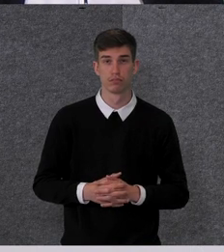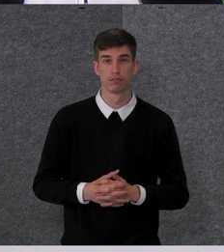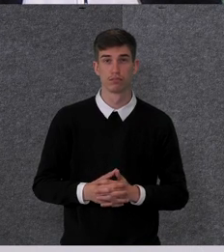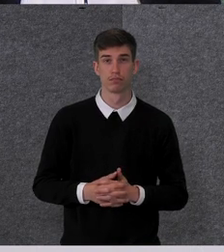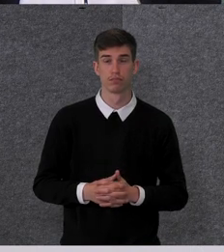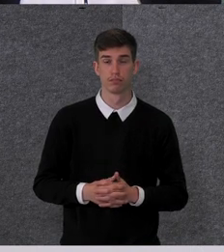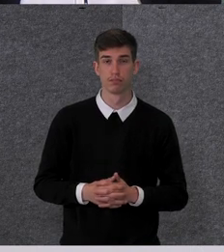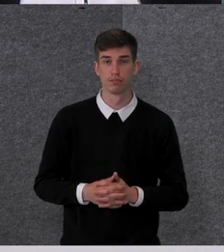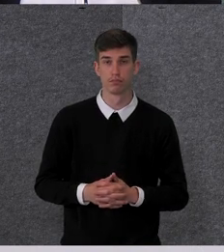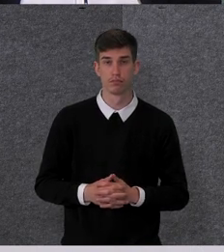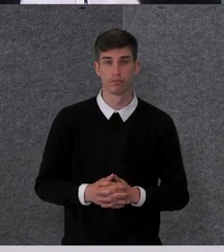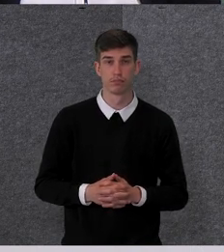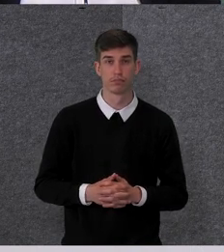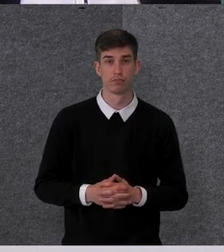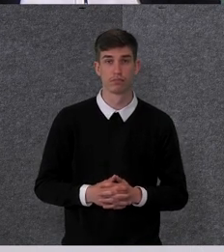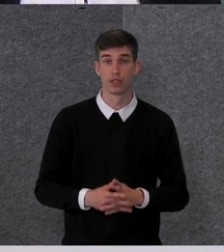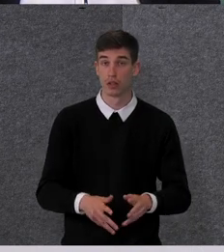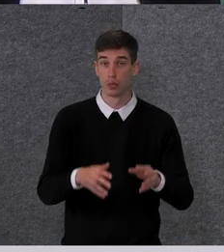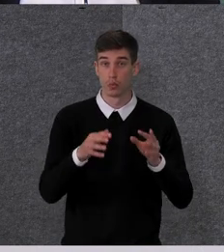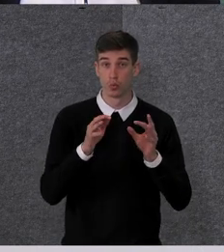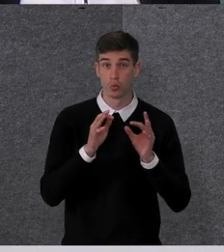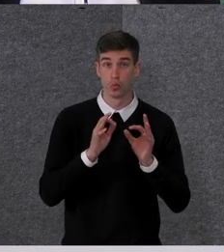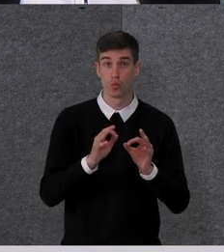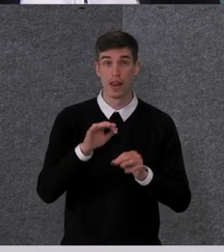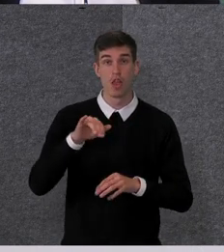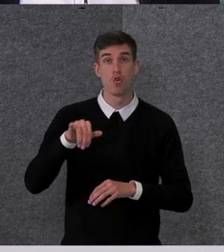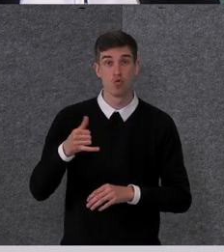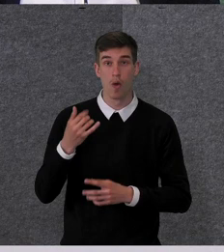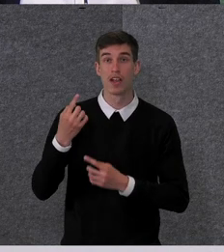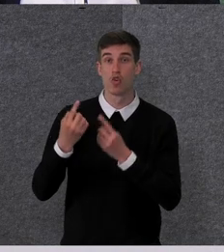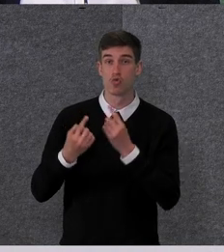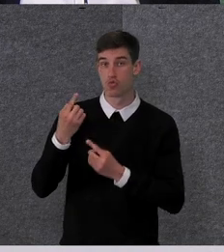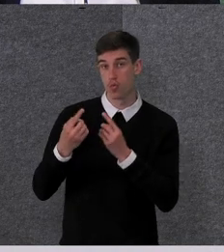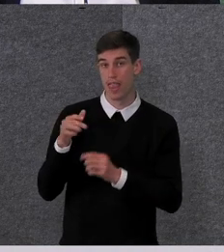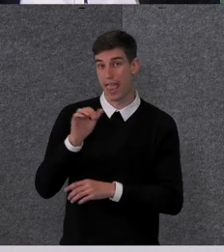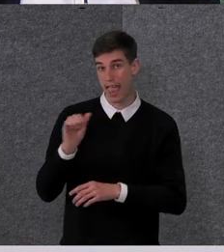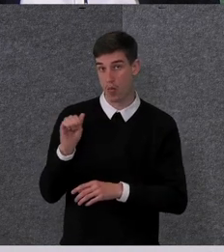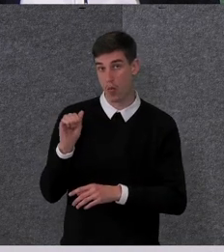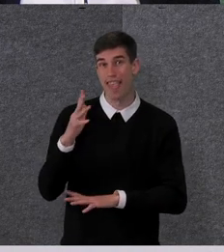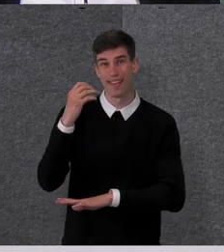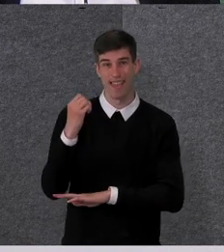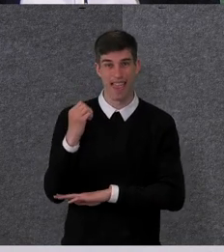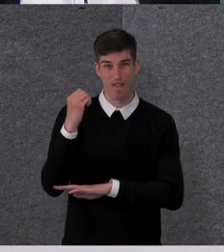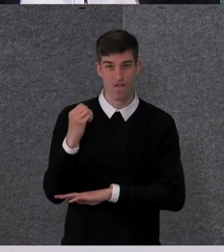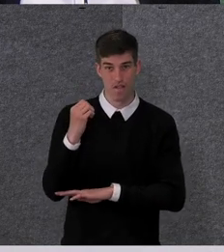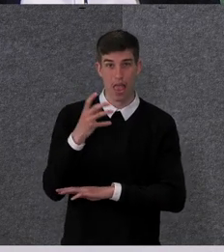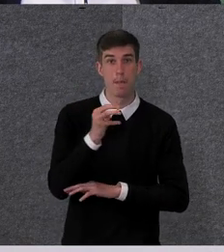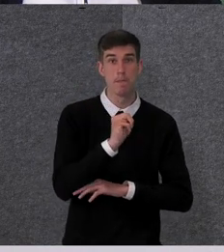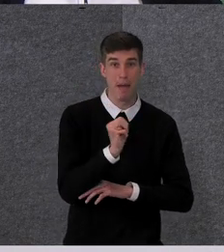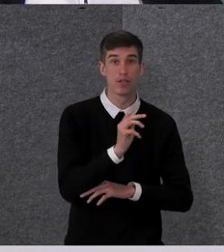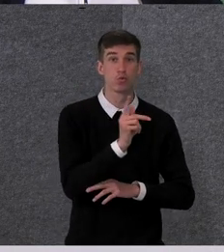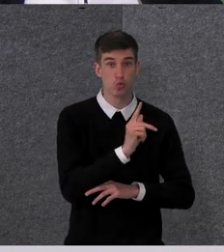Okay, wunderbar. Und damit kandidieren Jörg Grünauer aus dem KV Krefeld, Markus Kurt,